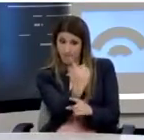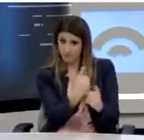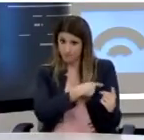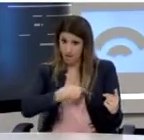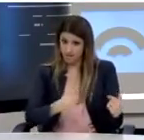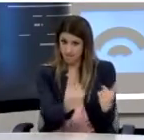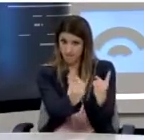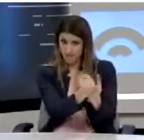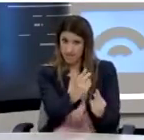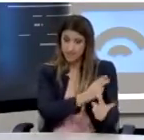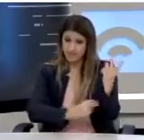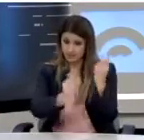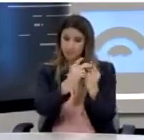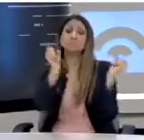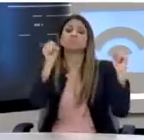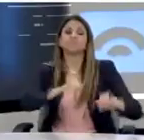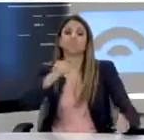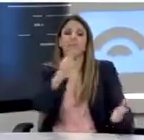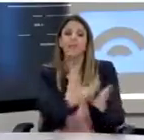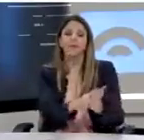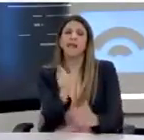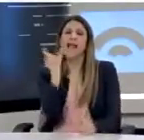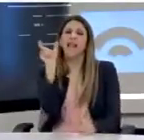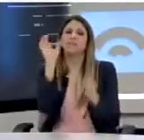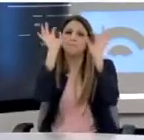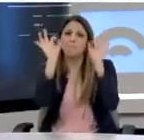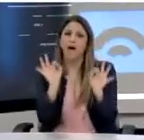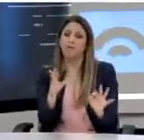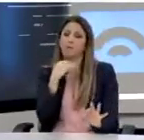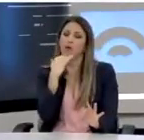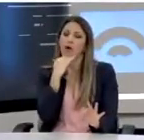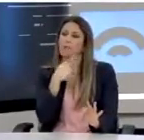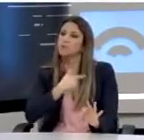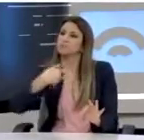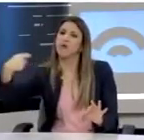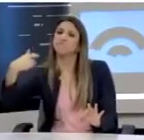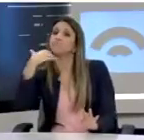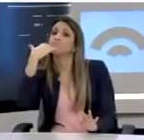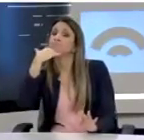περί μη χρήσης του όρου Μακεδονίας ή παραγόγου της από τη γειτονική χώρα.